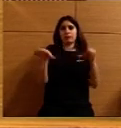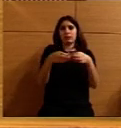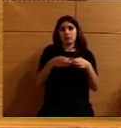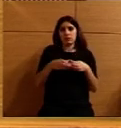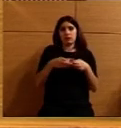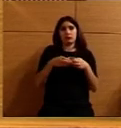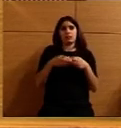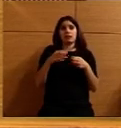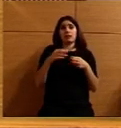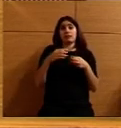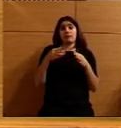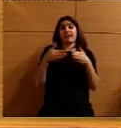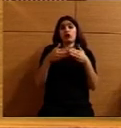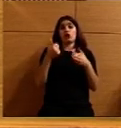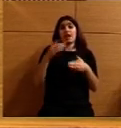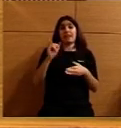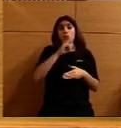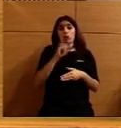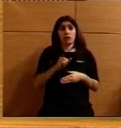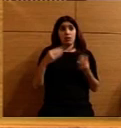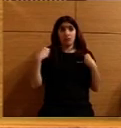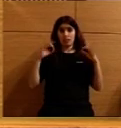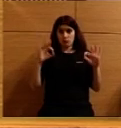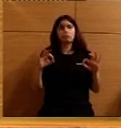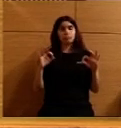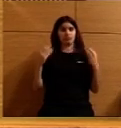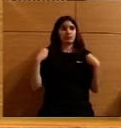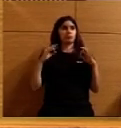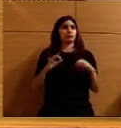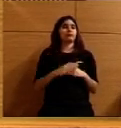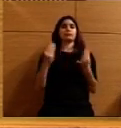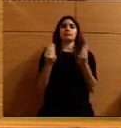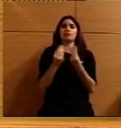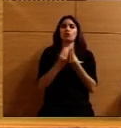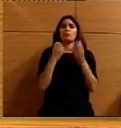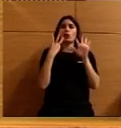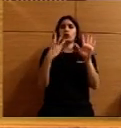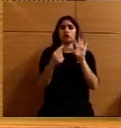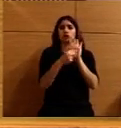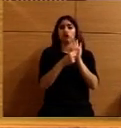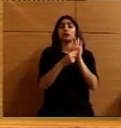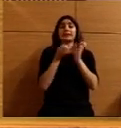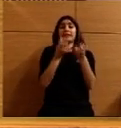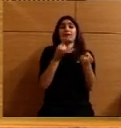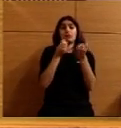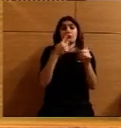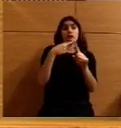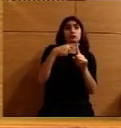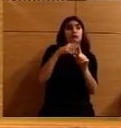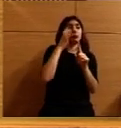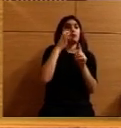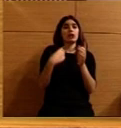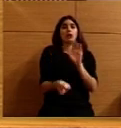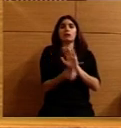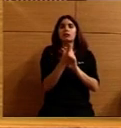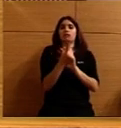Municipis Rincón de Ademuz, en el mateix sentit de bo que l'anterior. I punt número 8. Informar favorablement de la